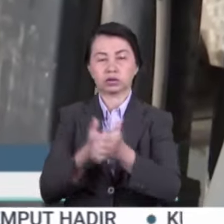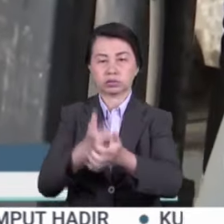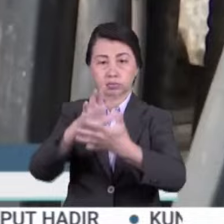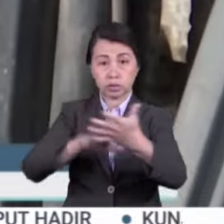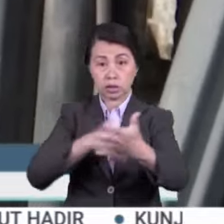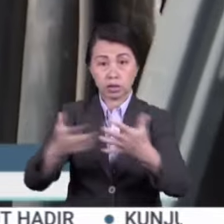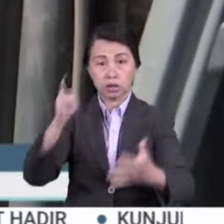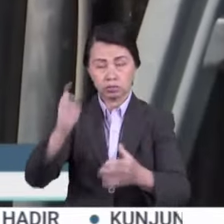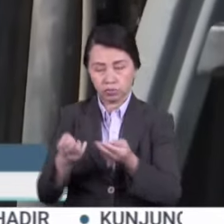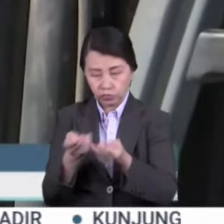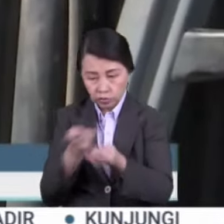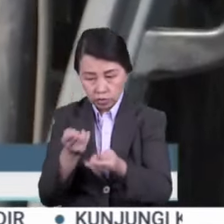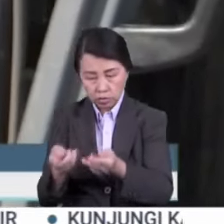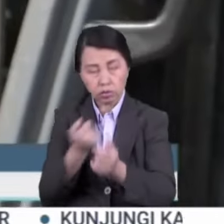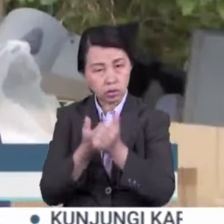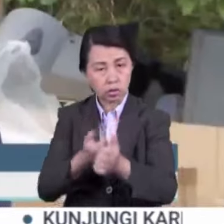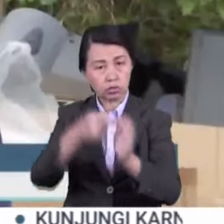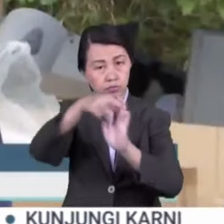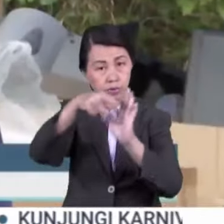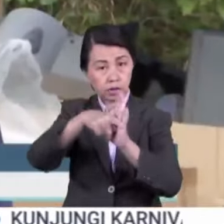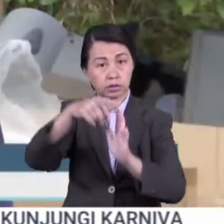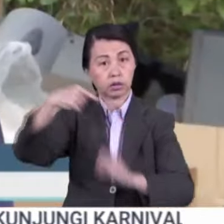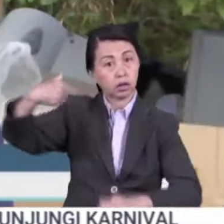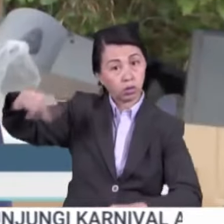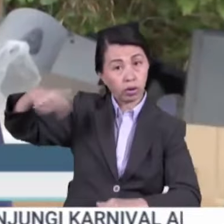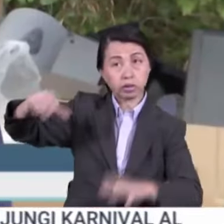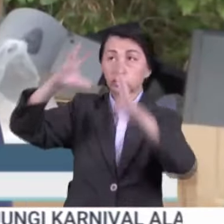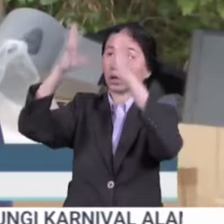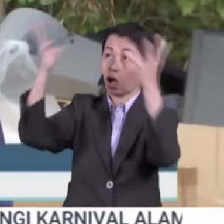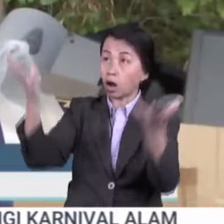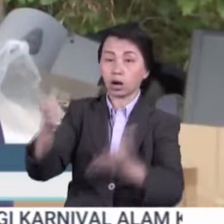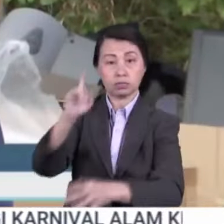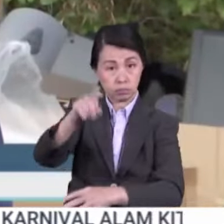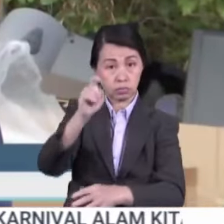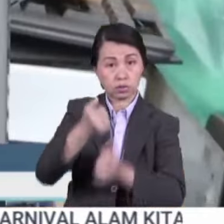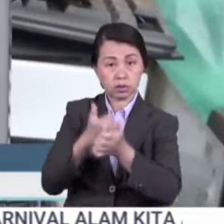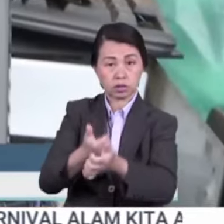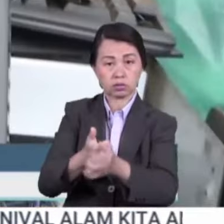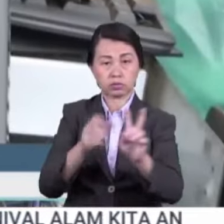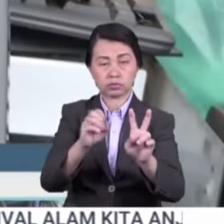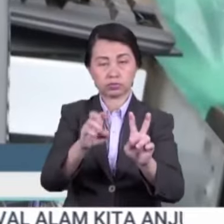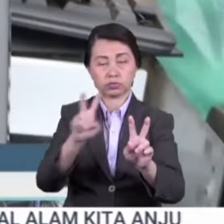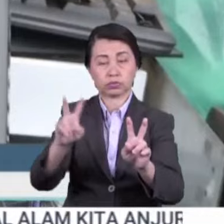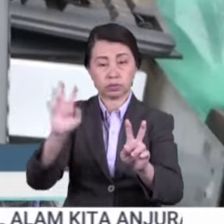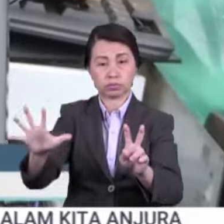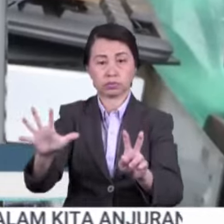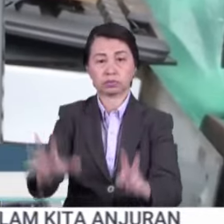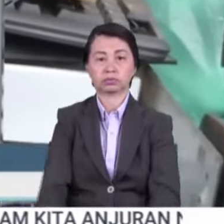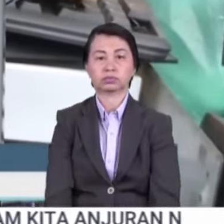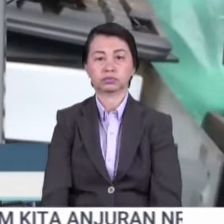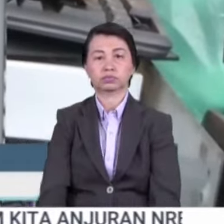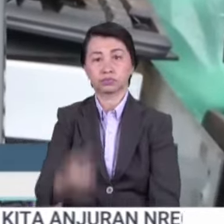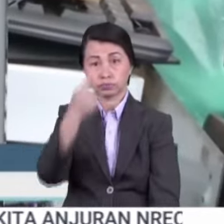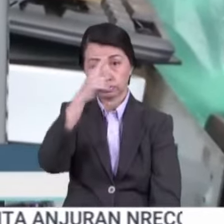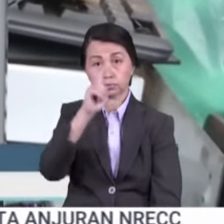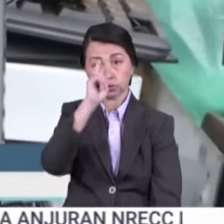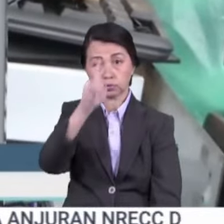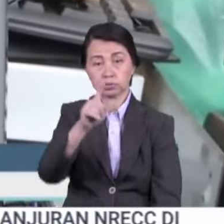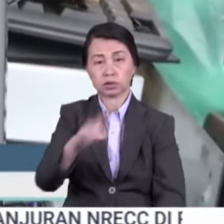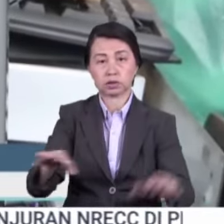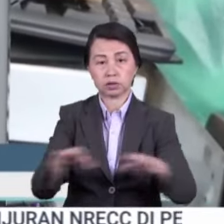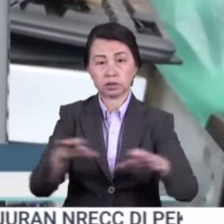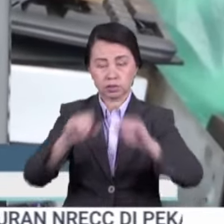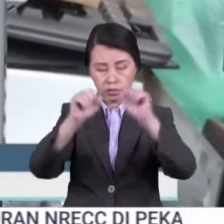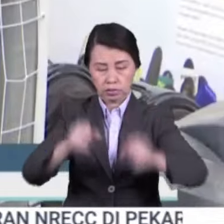mana perlu diuruskan mengikut peraturan-peraturan kualiti alam sekeliling buangan terjadual 2005. Untuk memastikan pelaksanaan